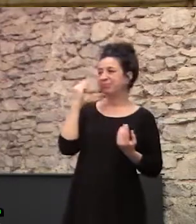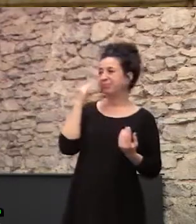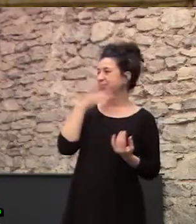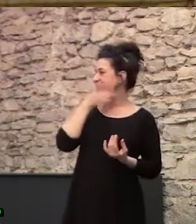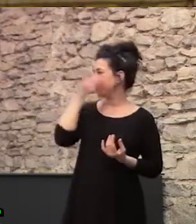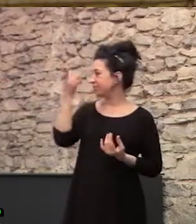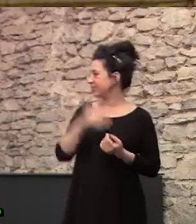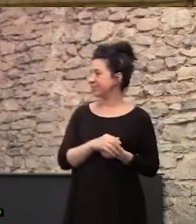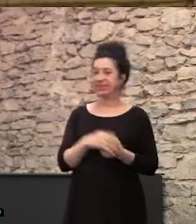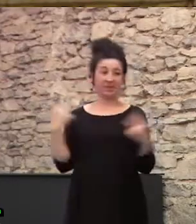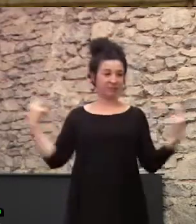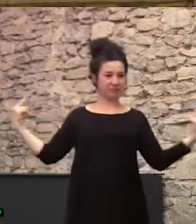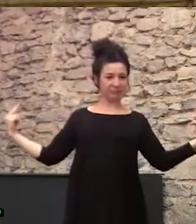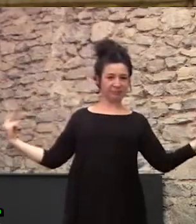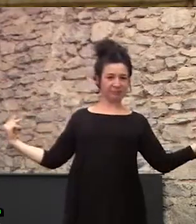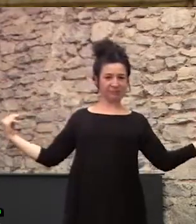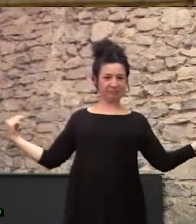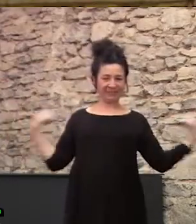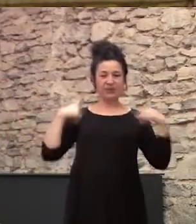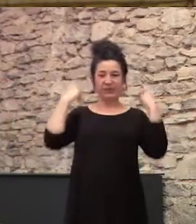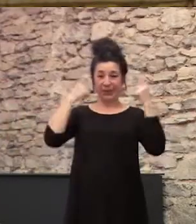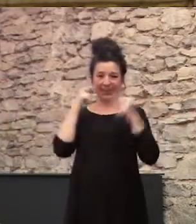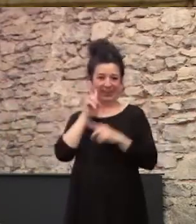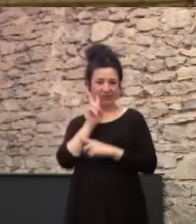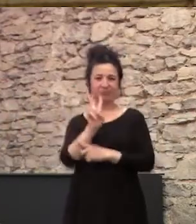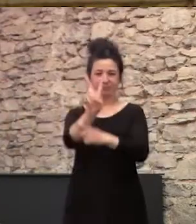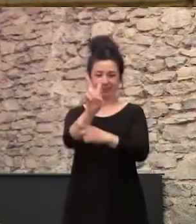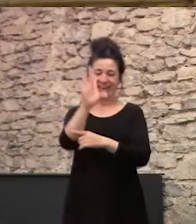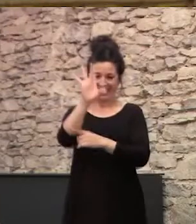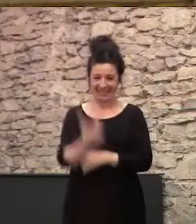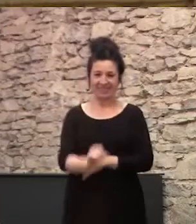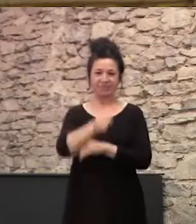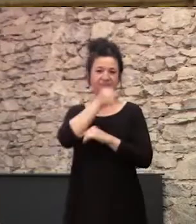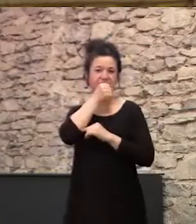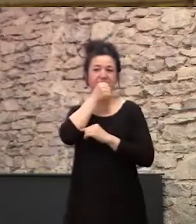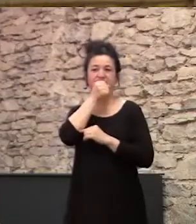bi zaskaten ez hemen, bale, oin saiatuko nahez begiratzen gehiago. Ba...